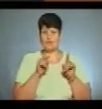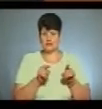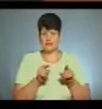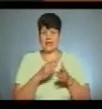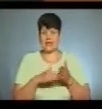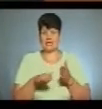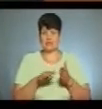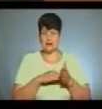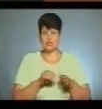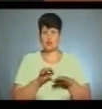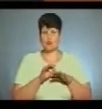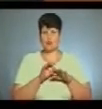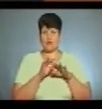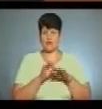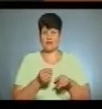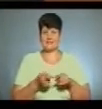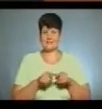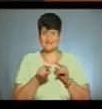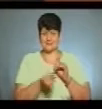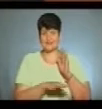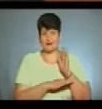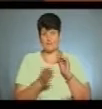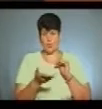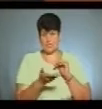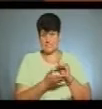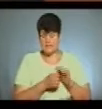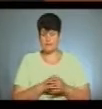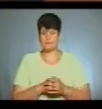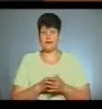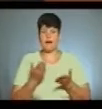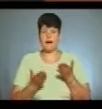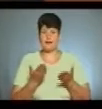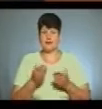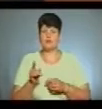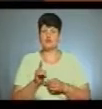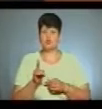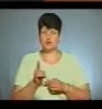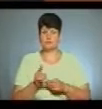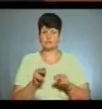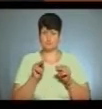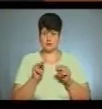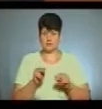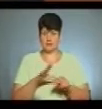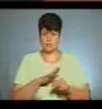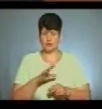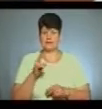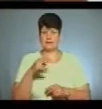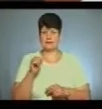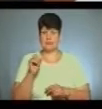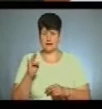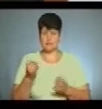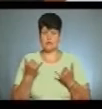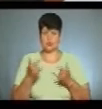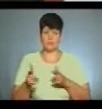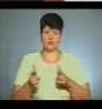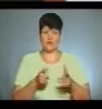ліквідацію проводять цих дерев, що вони порізали. Але щоб достовірні були дані, ми ще сьогодні от підготовили